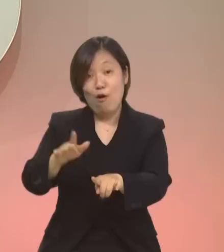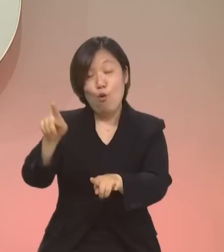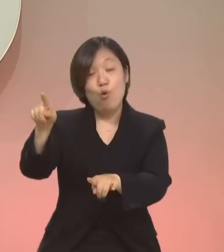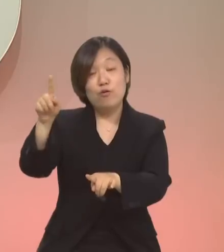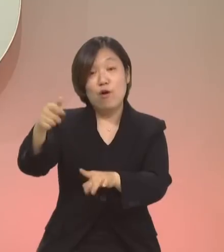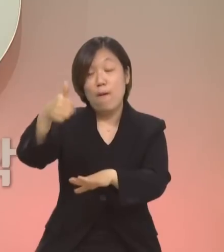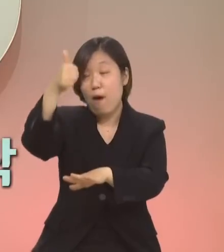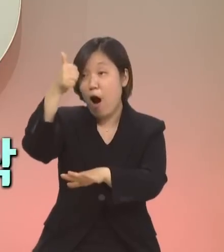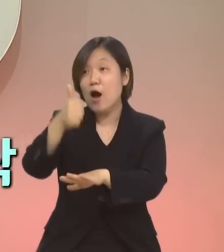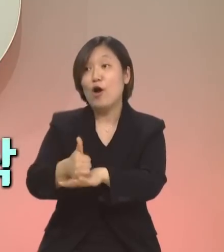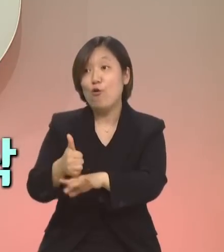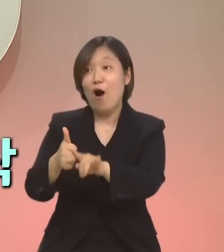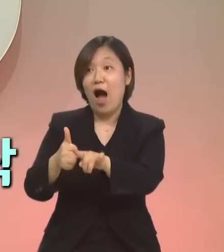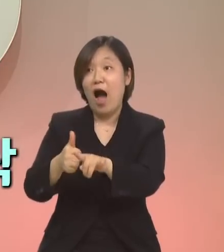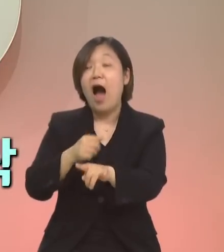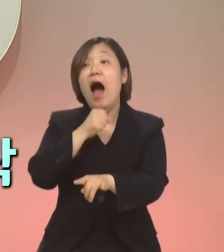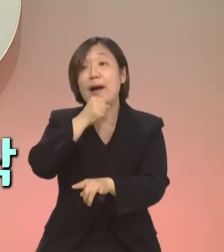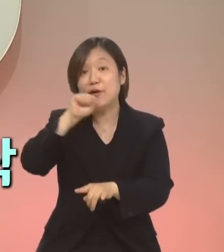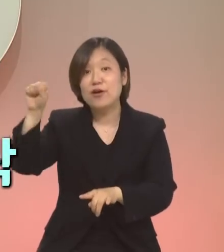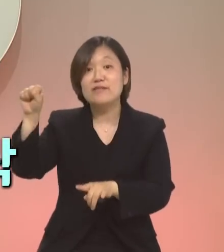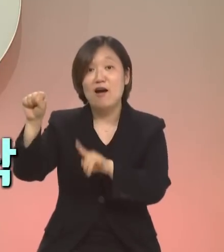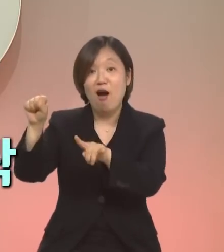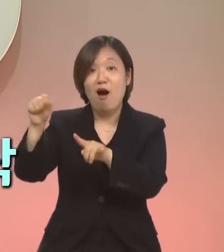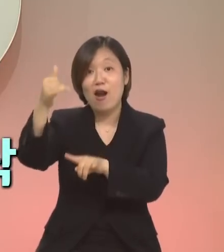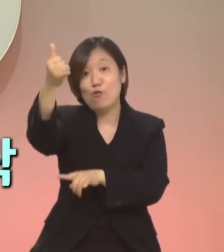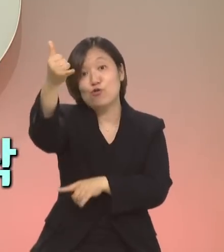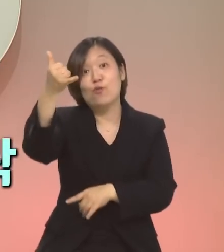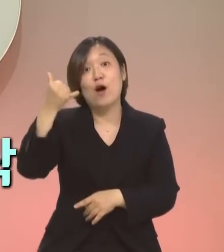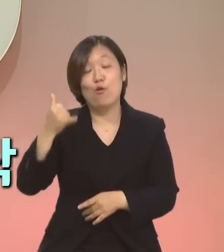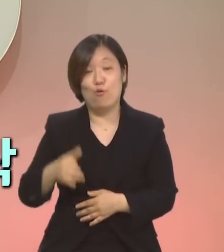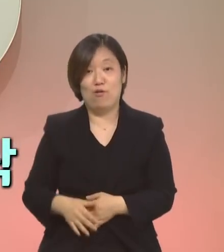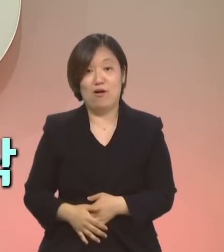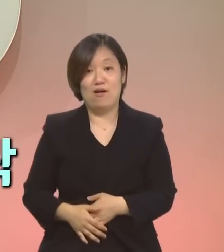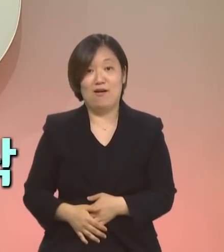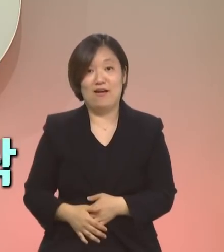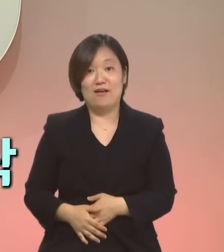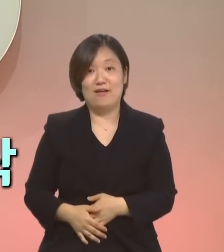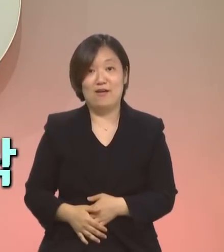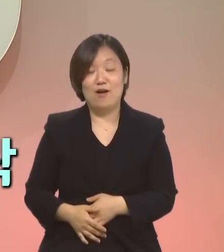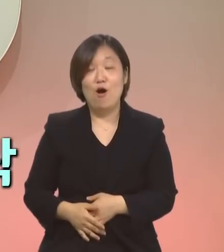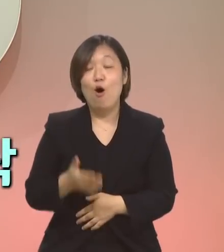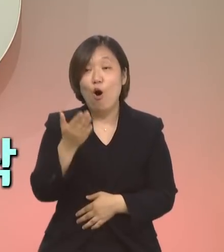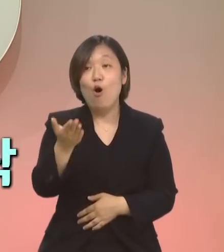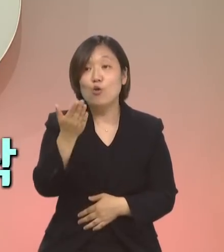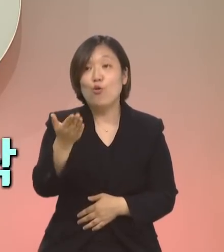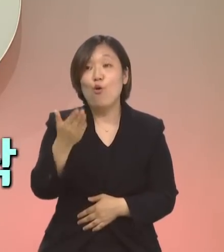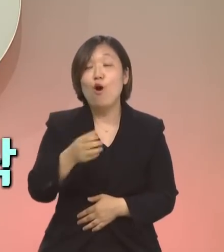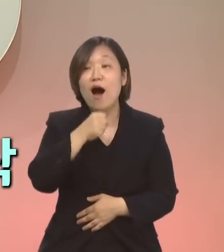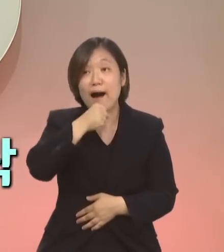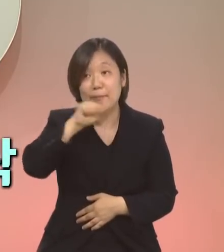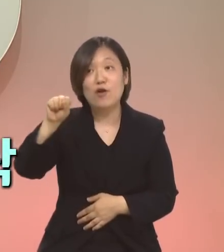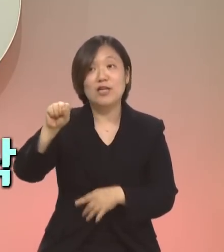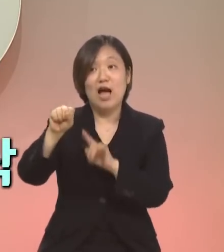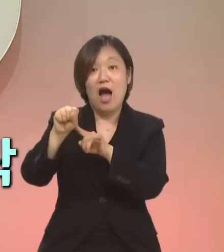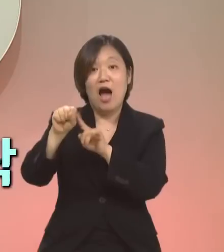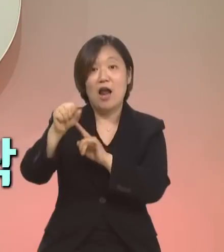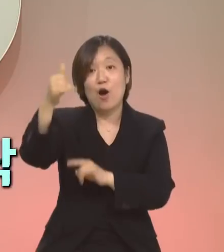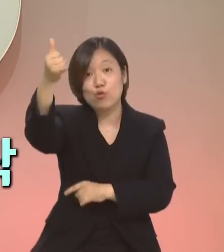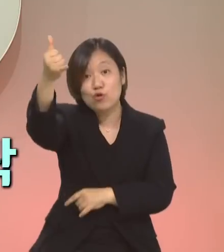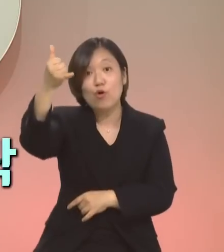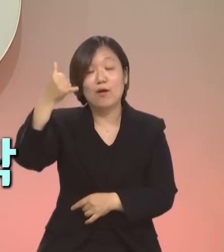합격했으니까 입학할 준비를 하십시오라는 그런 최종 합격 그